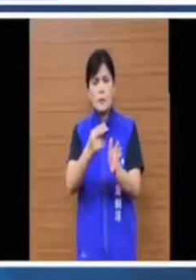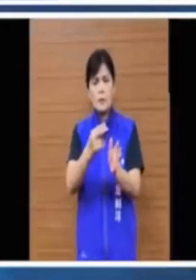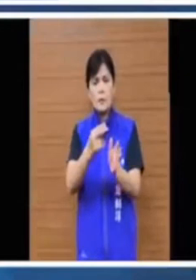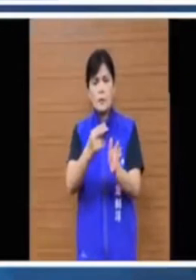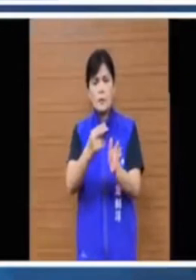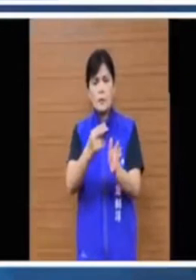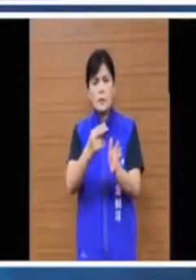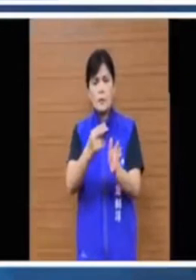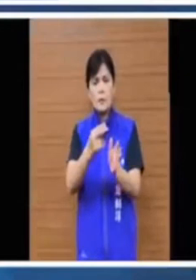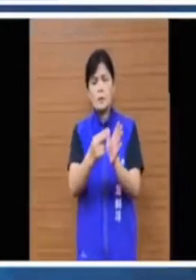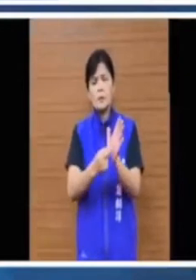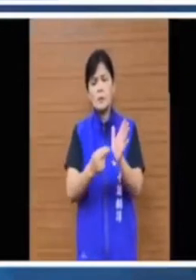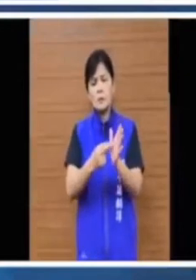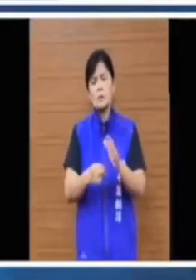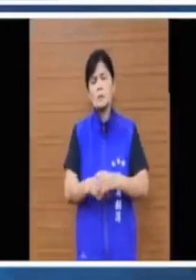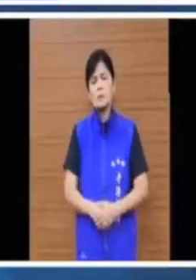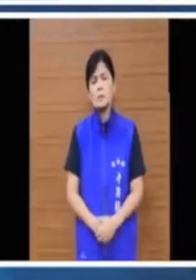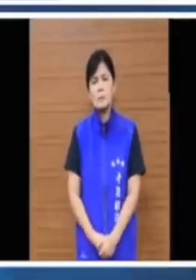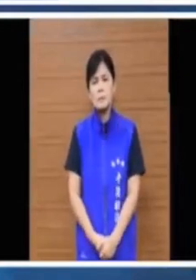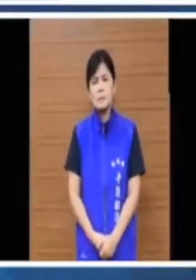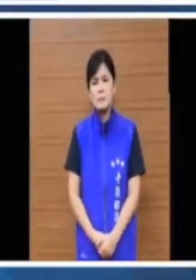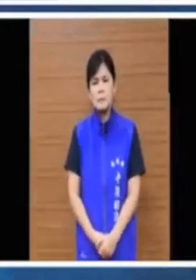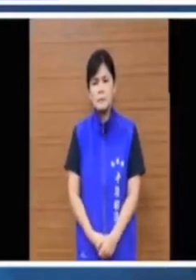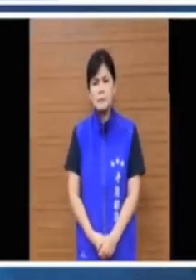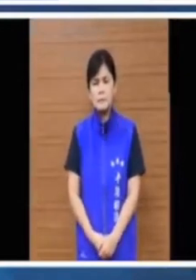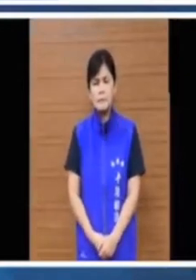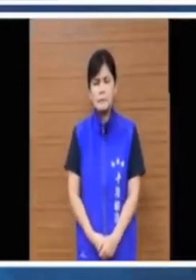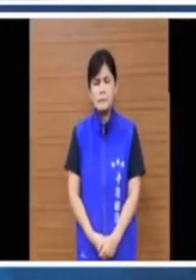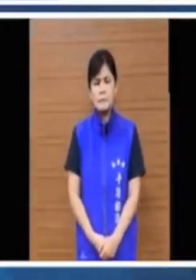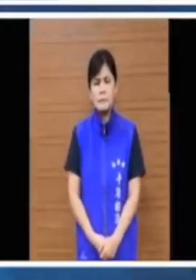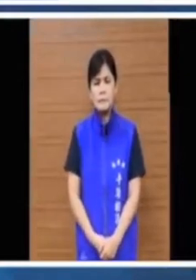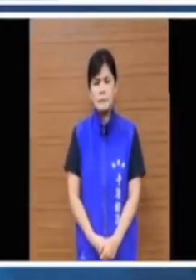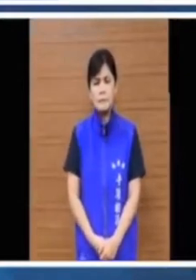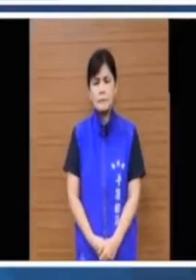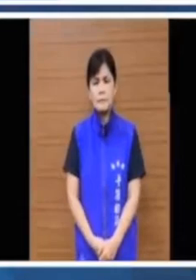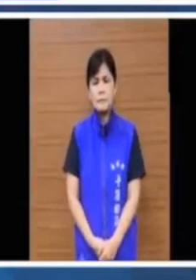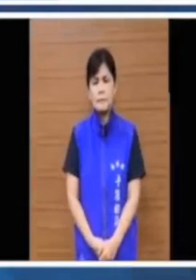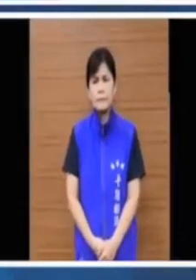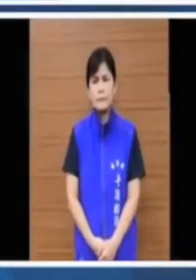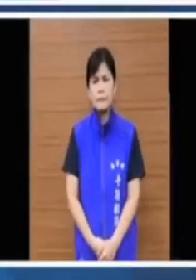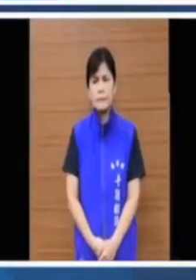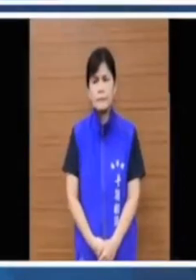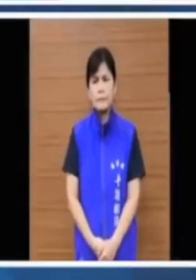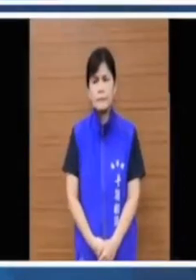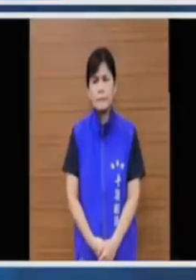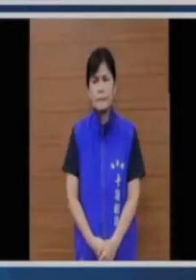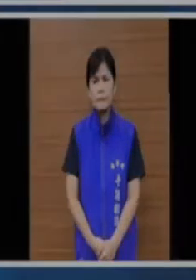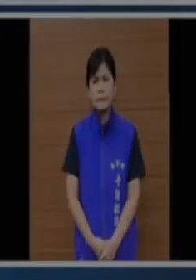跟各位再做详细的报道。好，以上报告，谢谢。